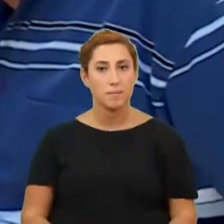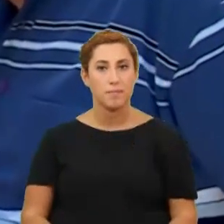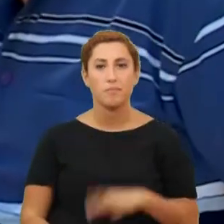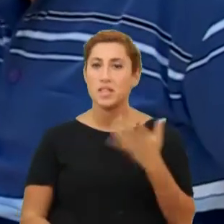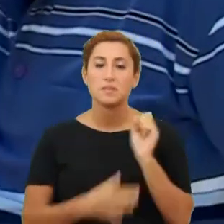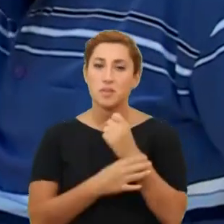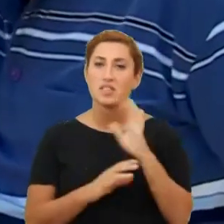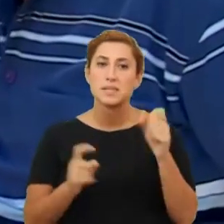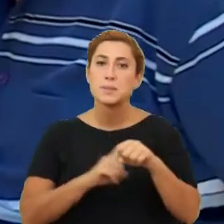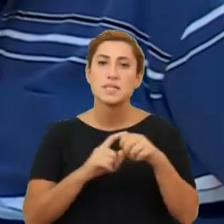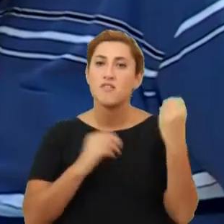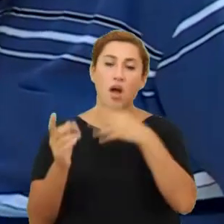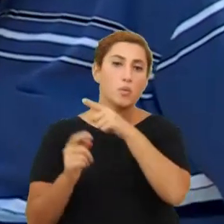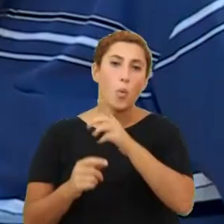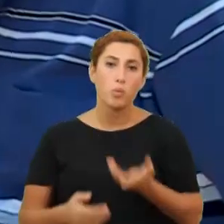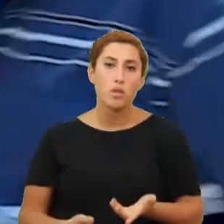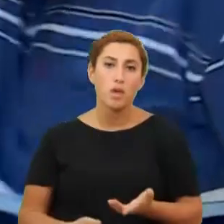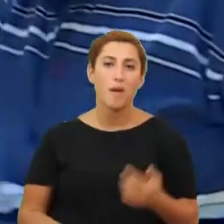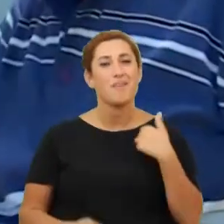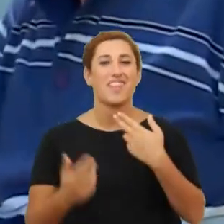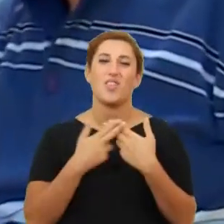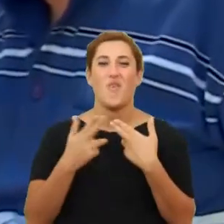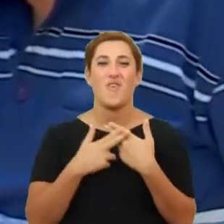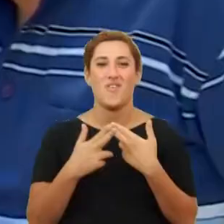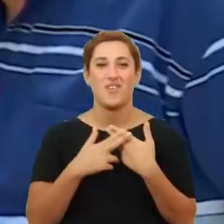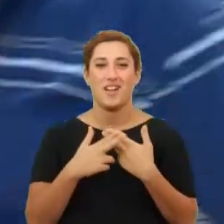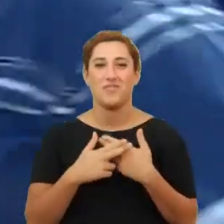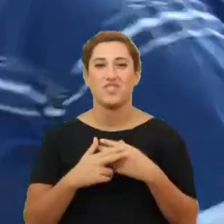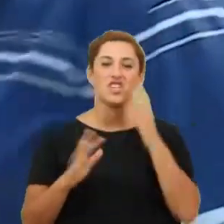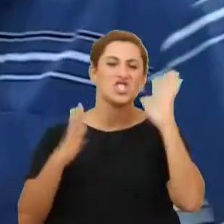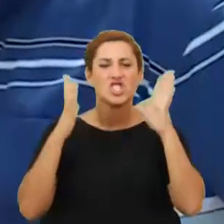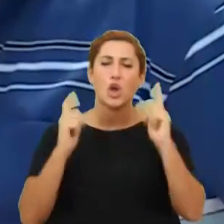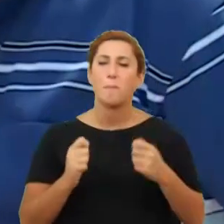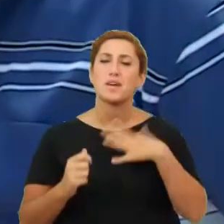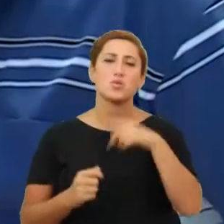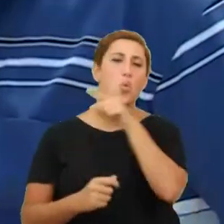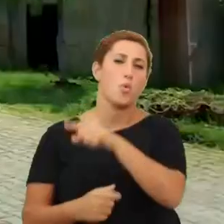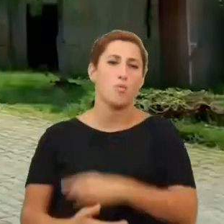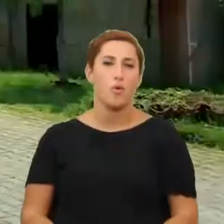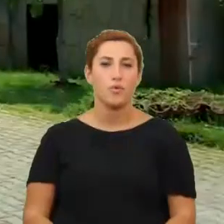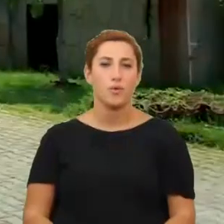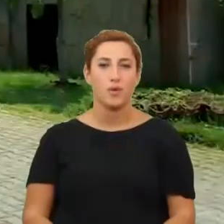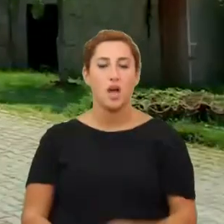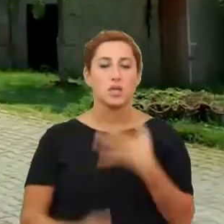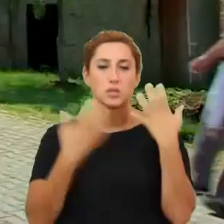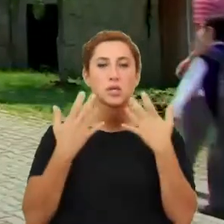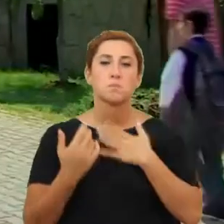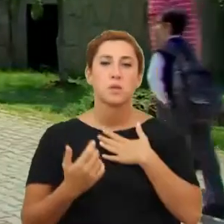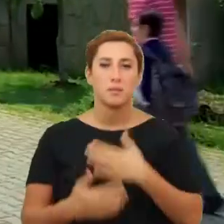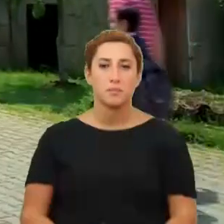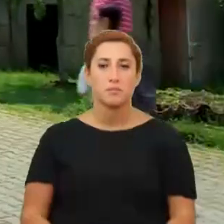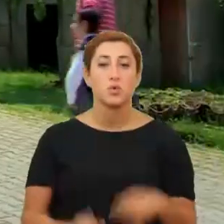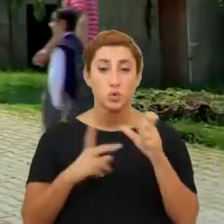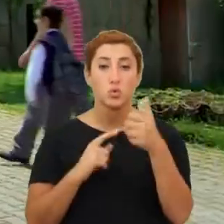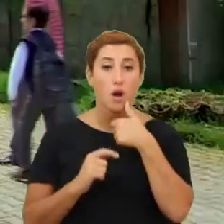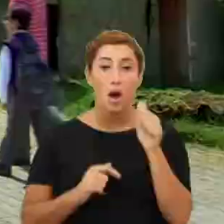Nasıl becerdin, nasıl sinirlendirdin onu ya? Bana da öğret. Çıldırtmak istiyorum abi. Aslanım benim.